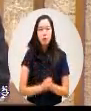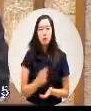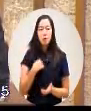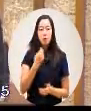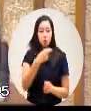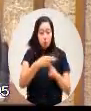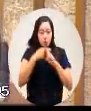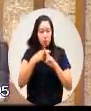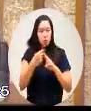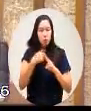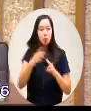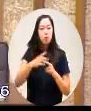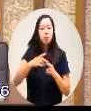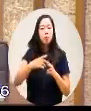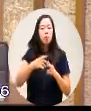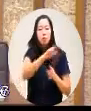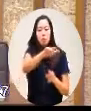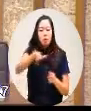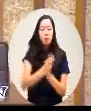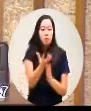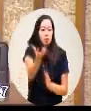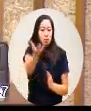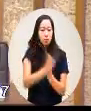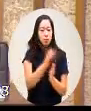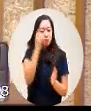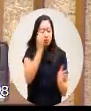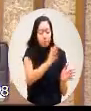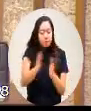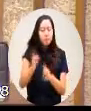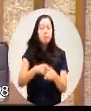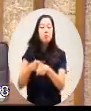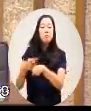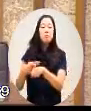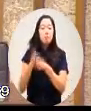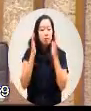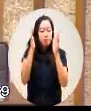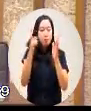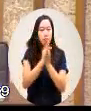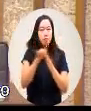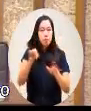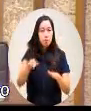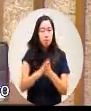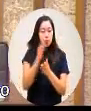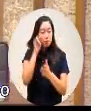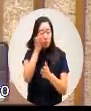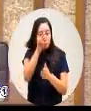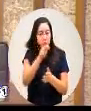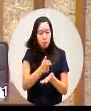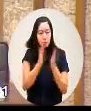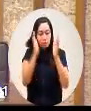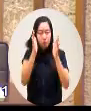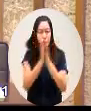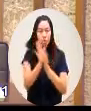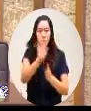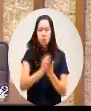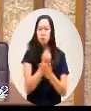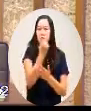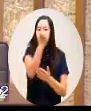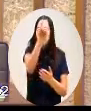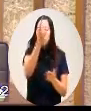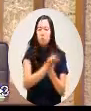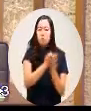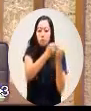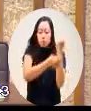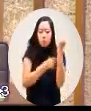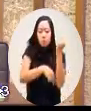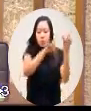相信我们大部分老师都是相当理性的，是不是用这个角度来看待这件事情，而不是纯粹就是从法的